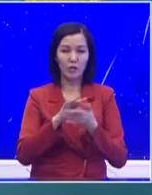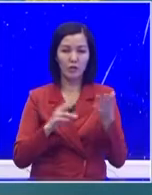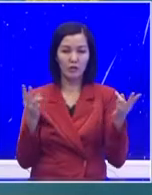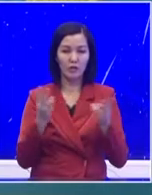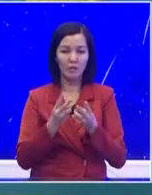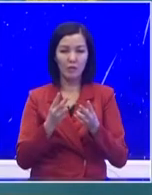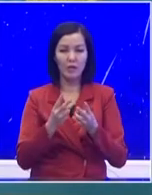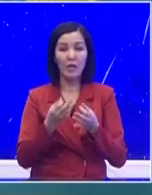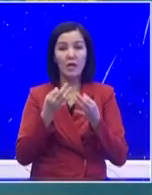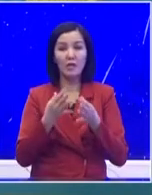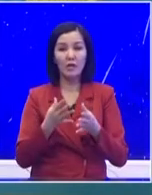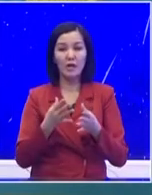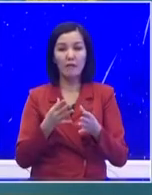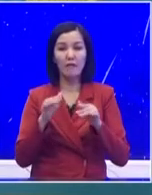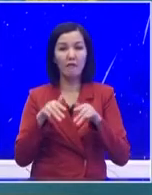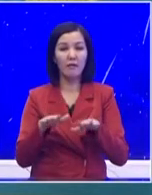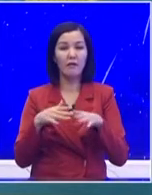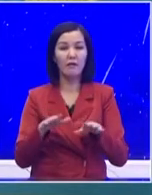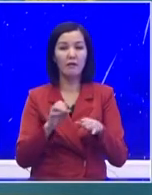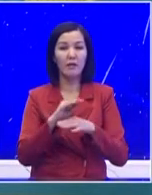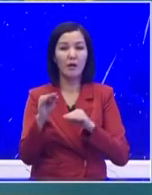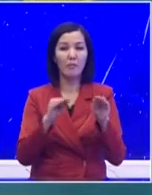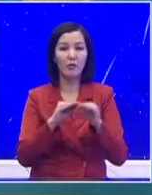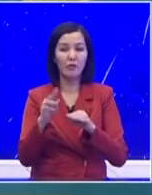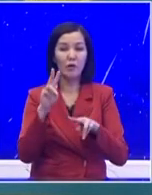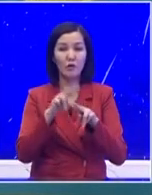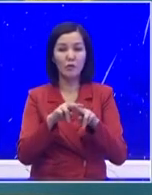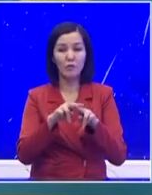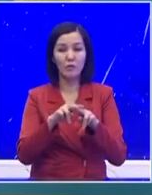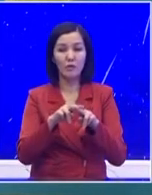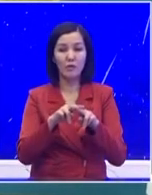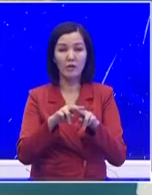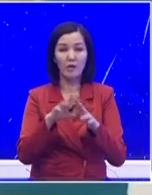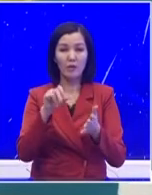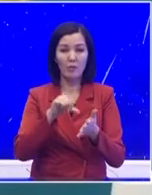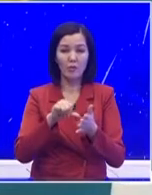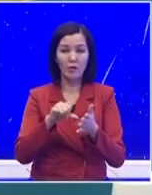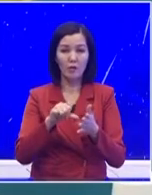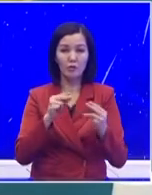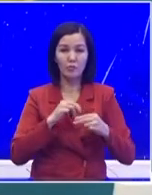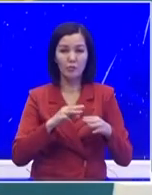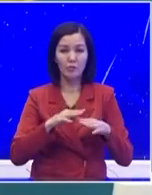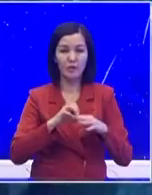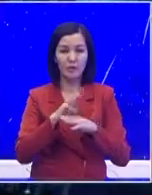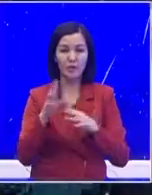керек. Олар жай ғана тігін машиналармен жабдықталған. Жазасын өтеушілерді жұмыспен қамту басты назарда болсын.